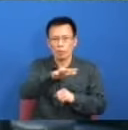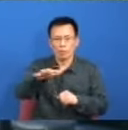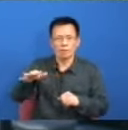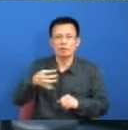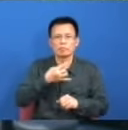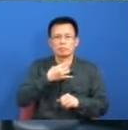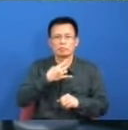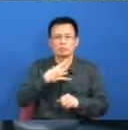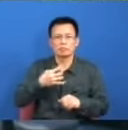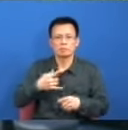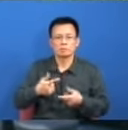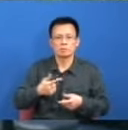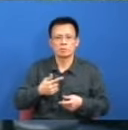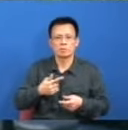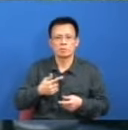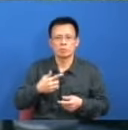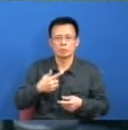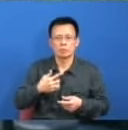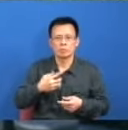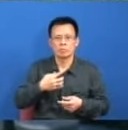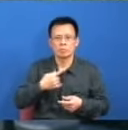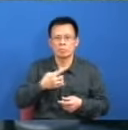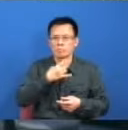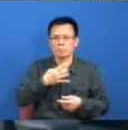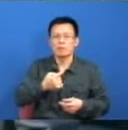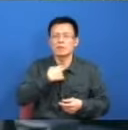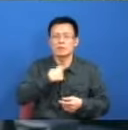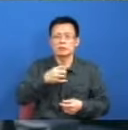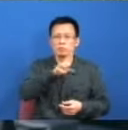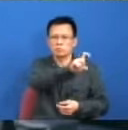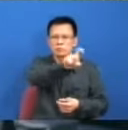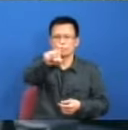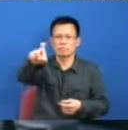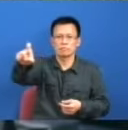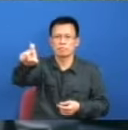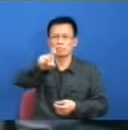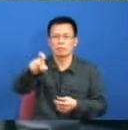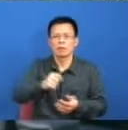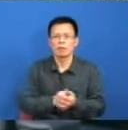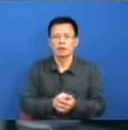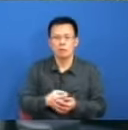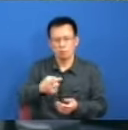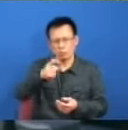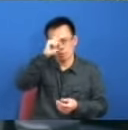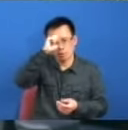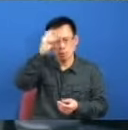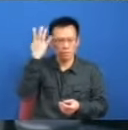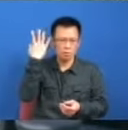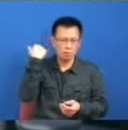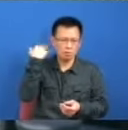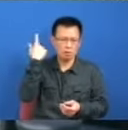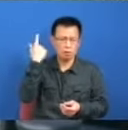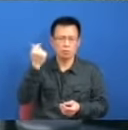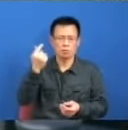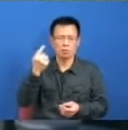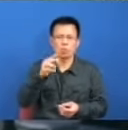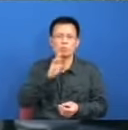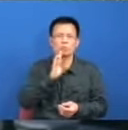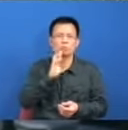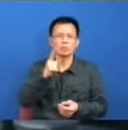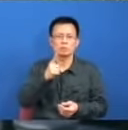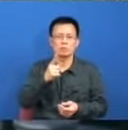於係需要採取胡椒噴霧咁嘅情況咧。咁如果我哋記得以前嘅一啲嘅情況，譬如好似